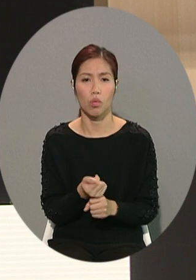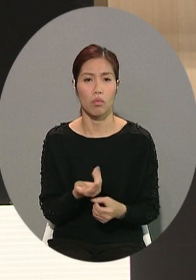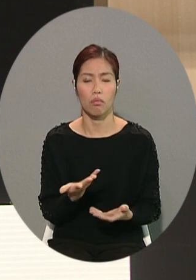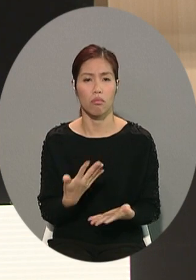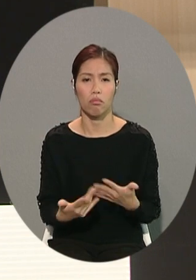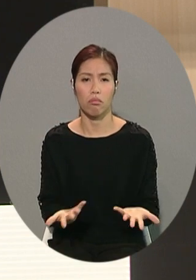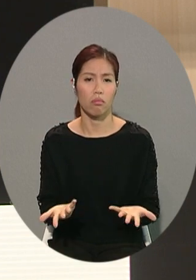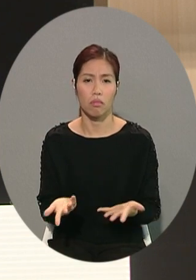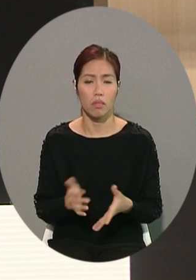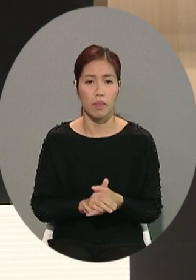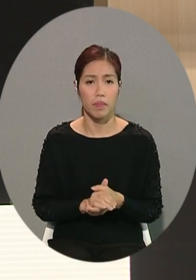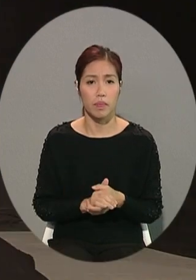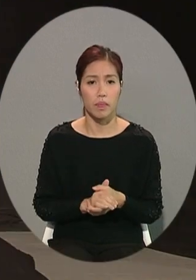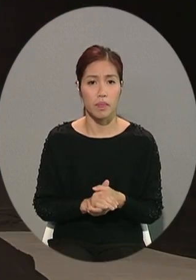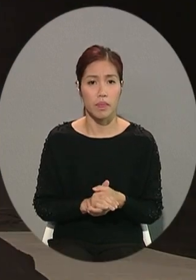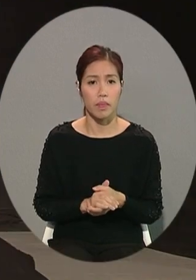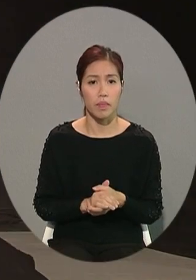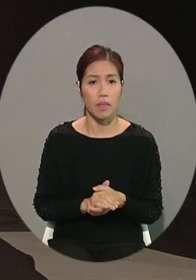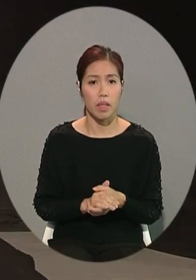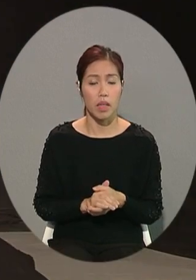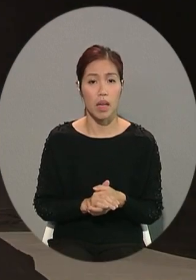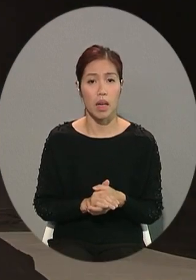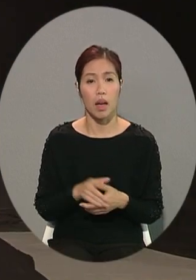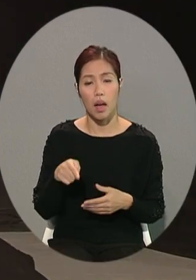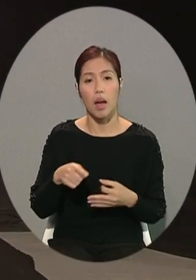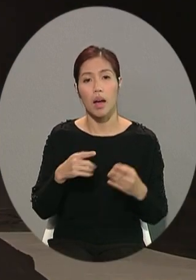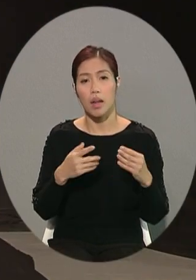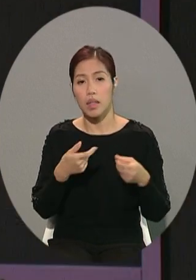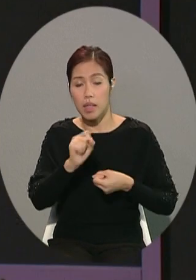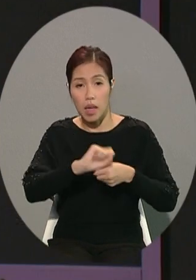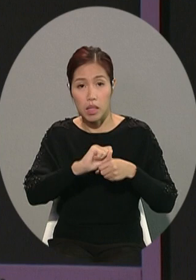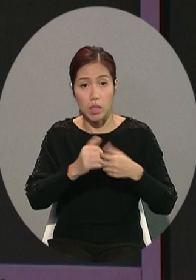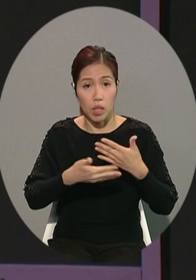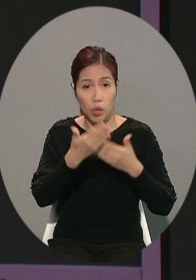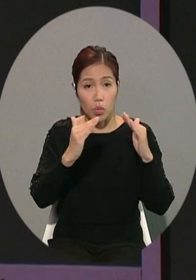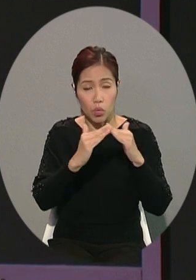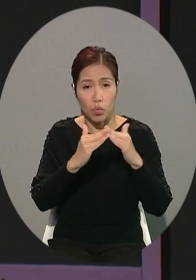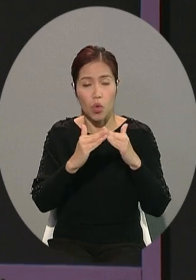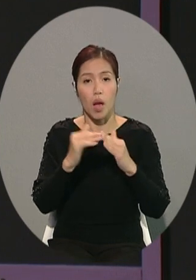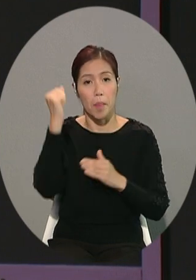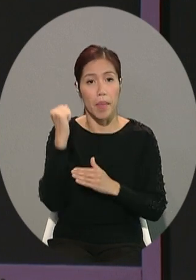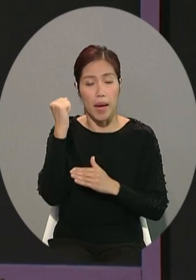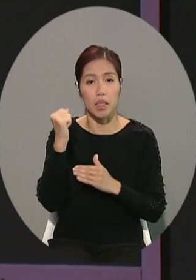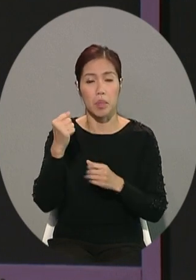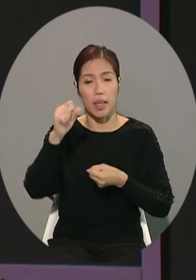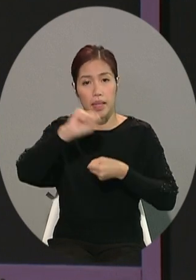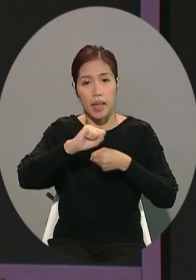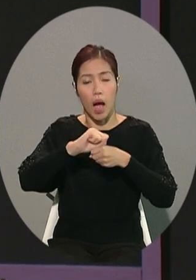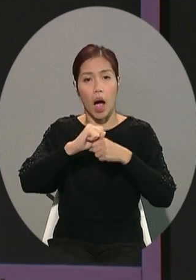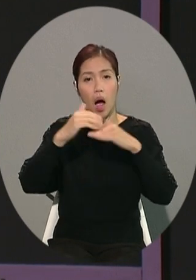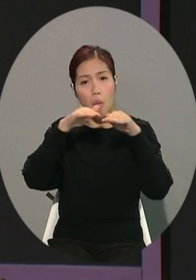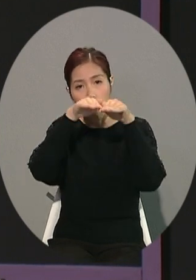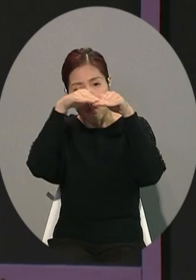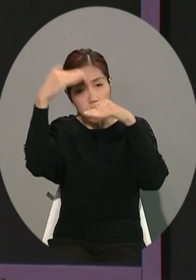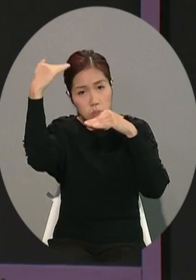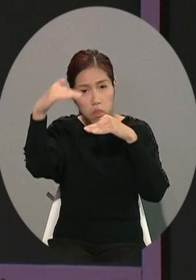單在這個的嘉盛苑的巴士站加設上蓋，其實都是做不到。如果你之